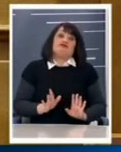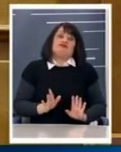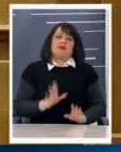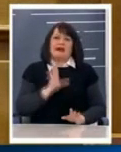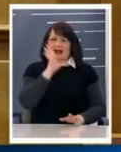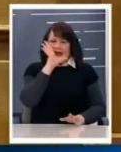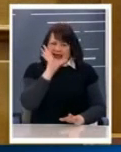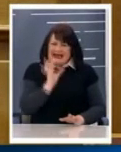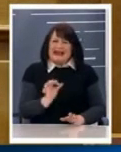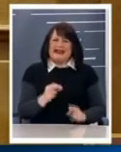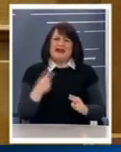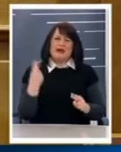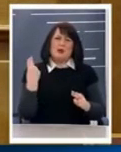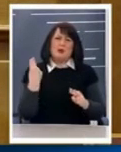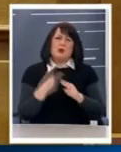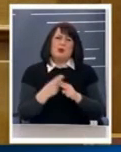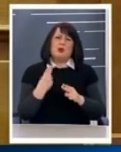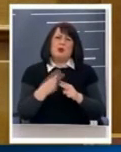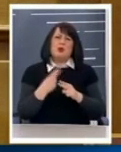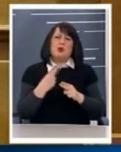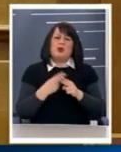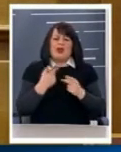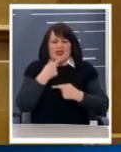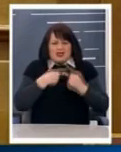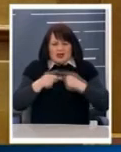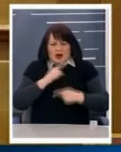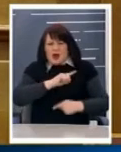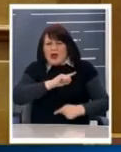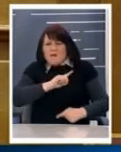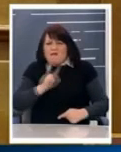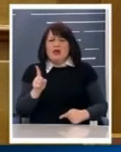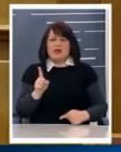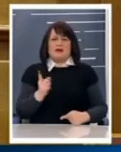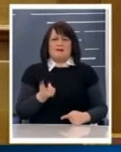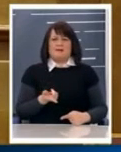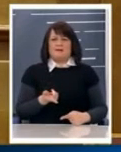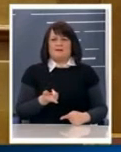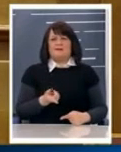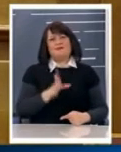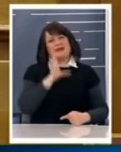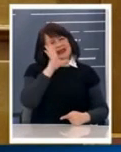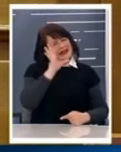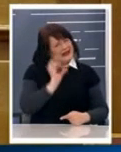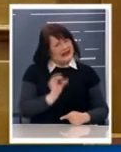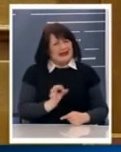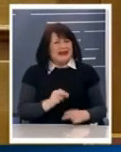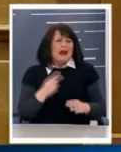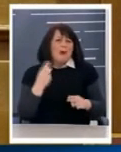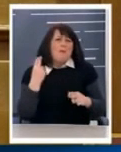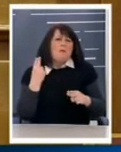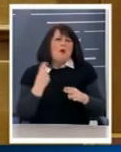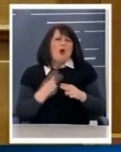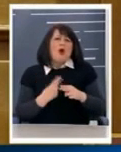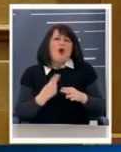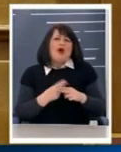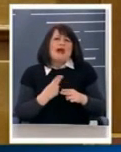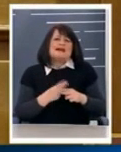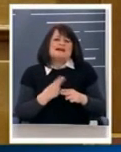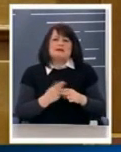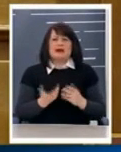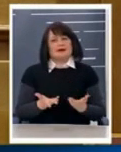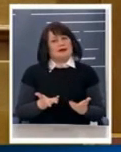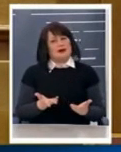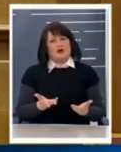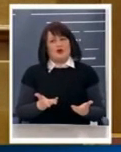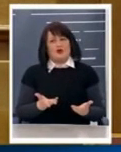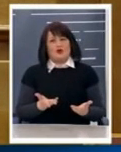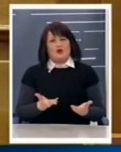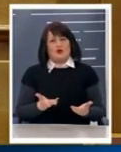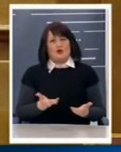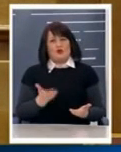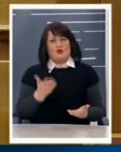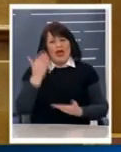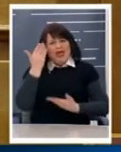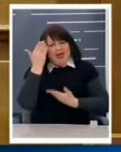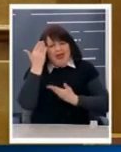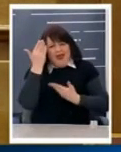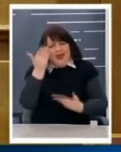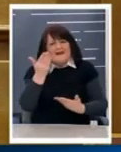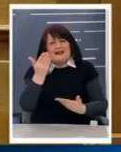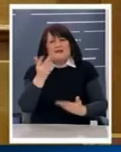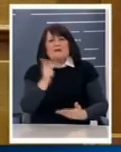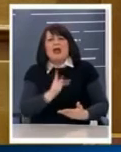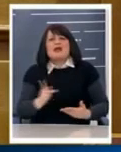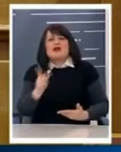ειλικρίνεια είναι το παν, κυρίες και κύριοι, στην αίθουσα αυτή. Η ειλικρίνεια είναι το παν. Την ειλικρίνεια θα την εκτιμούσε πιο πολύ